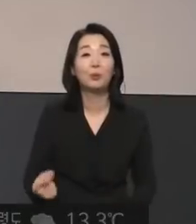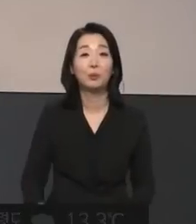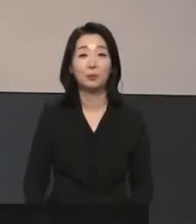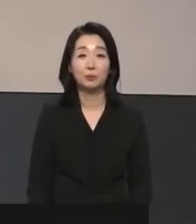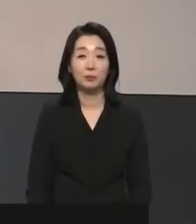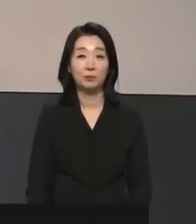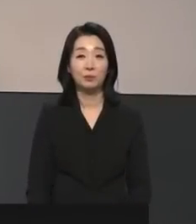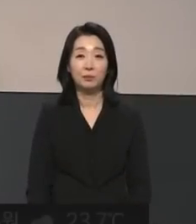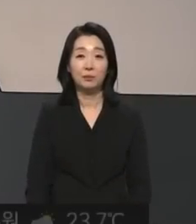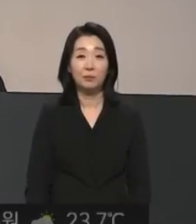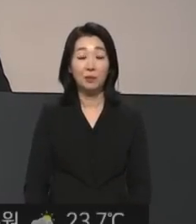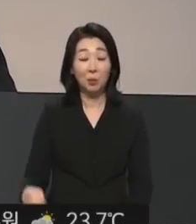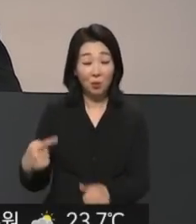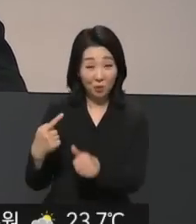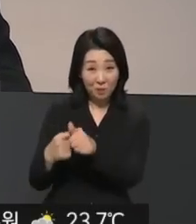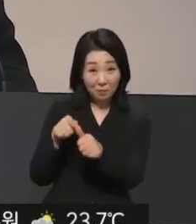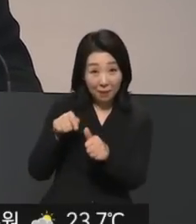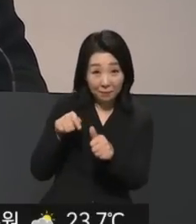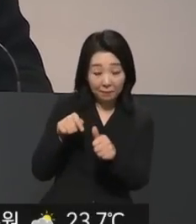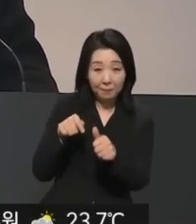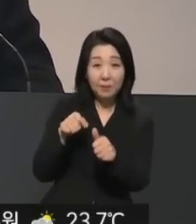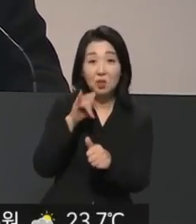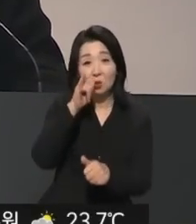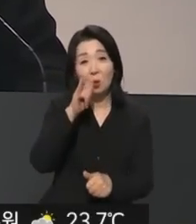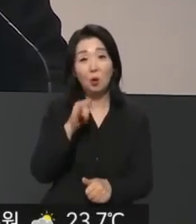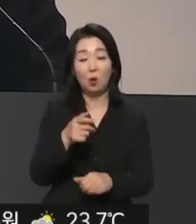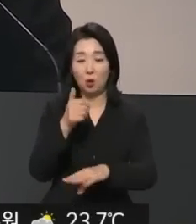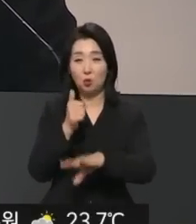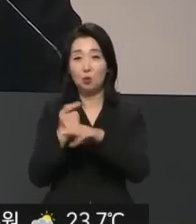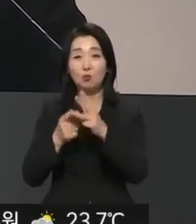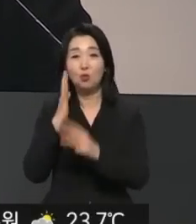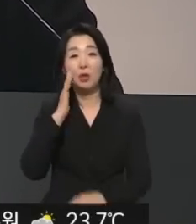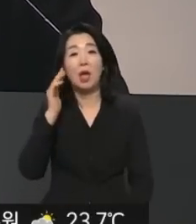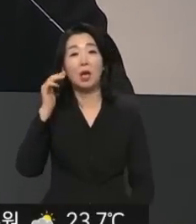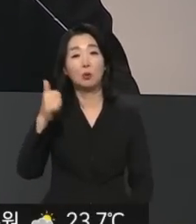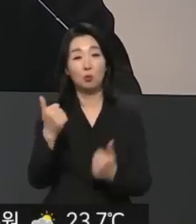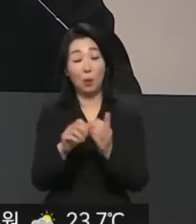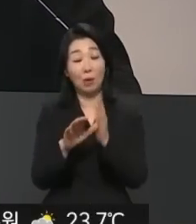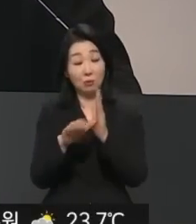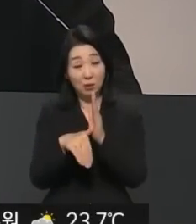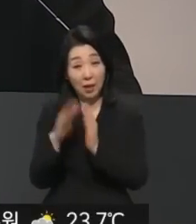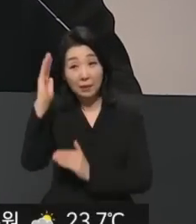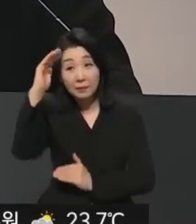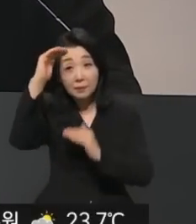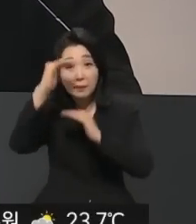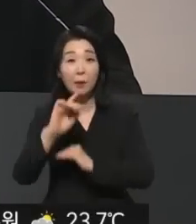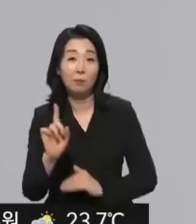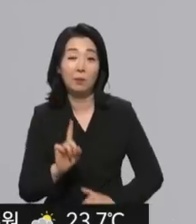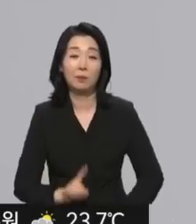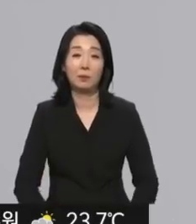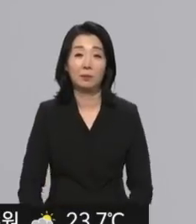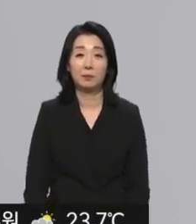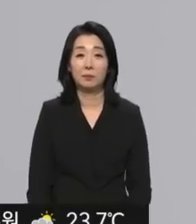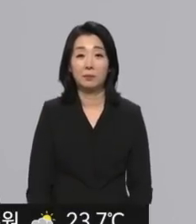이런 비판들을 의식한 듯 오늘 윤 대통령은 국무회의 모두 발언에서 이렇게 말하기도 했는데요.